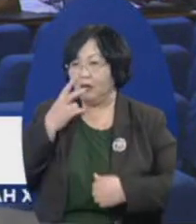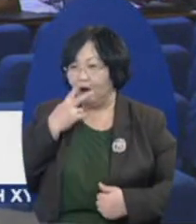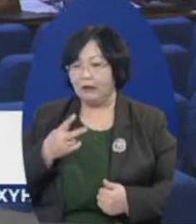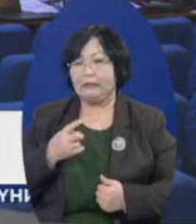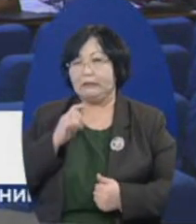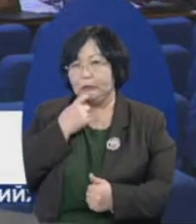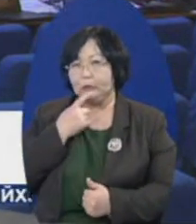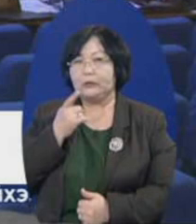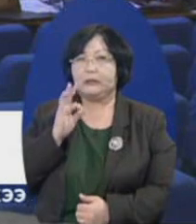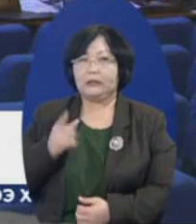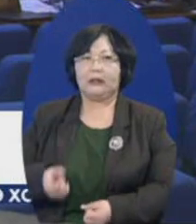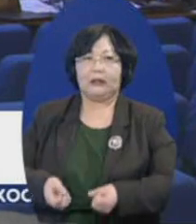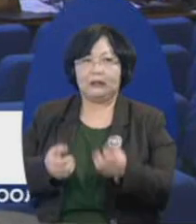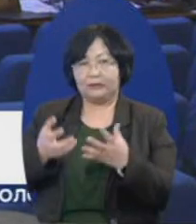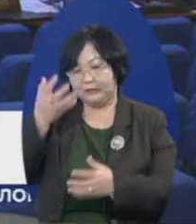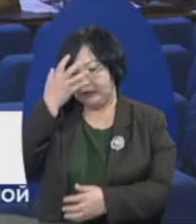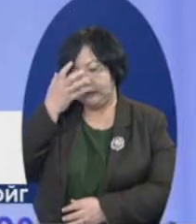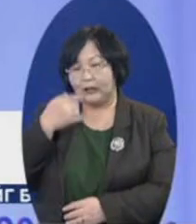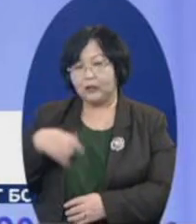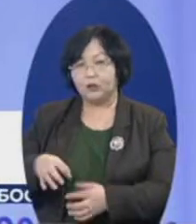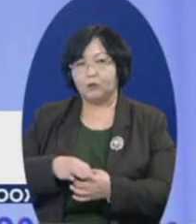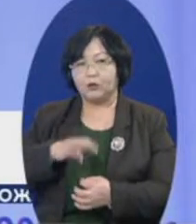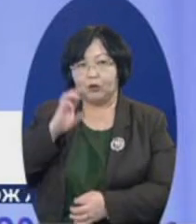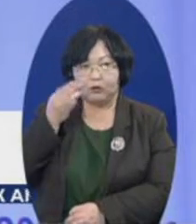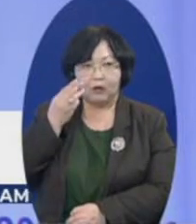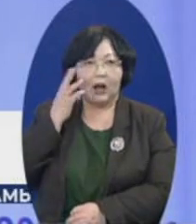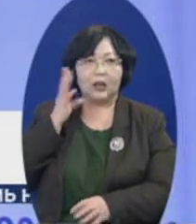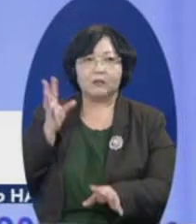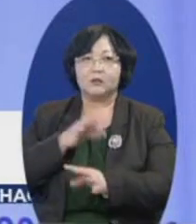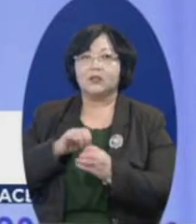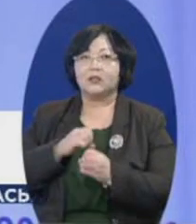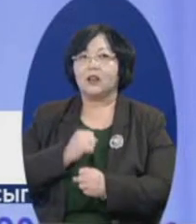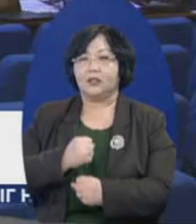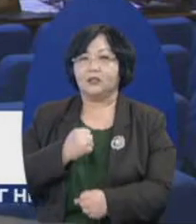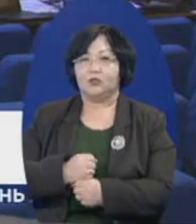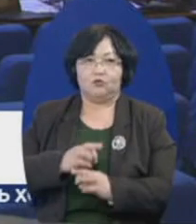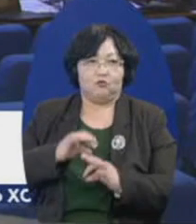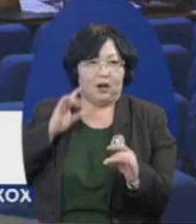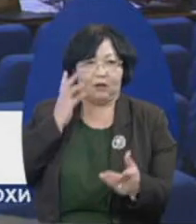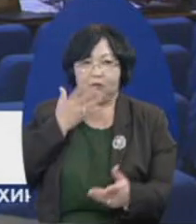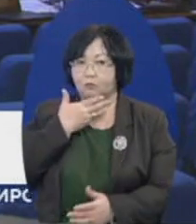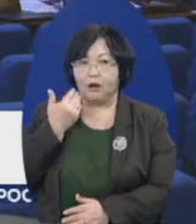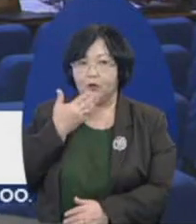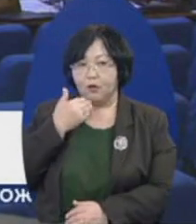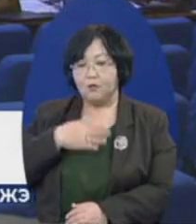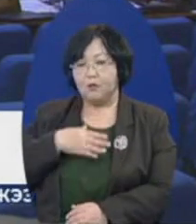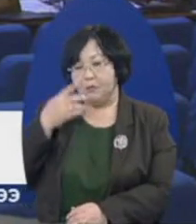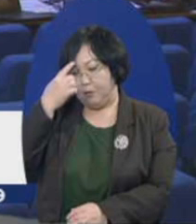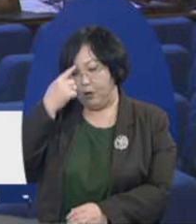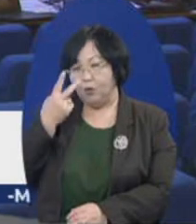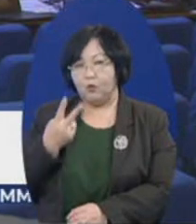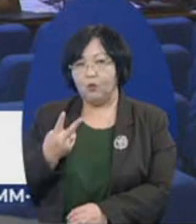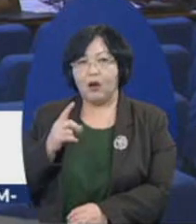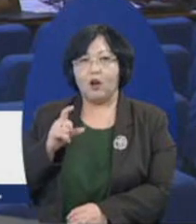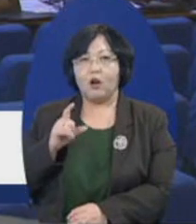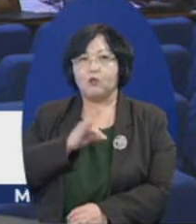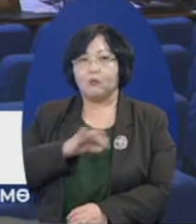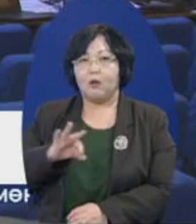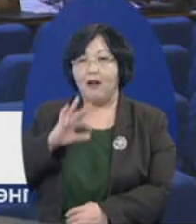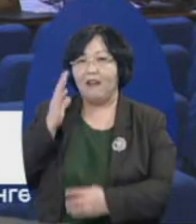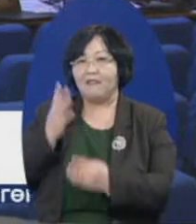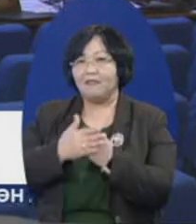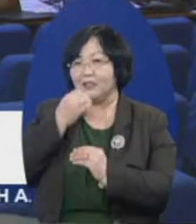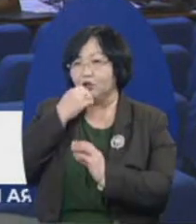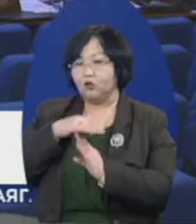газар хаар хэмжээний хаар хэмжээ авч байна. Энэ ч одоо инхээсээ арга байхгүй. Бидний бол Монголын үйлдвэрчний албан бол энэ авлигын эсрэг хэмжээл.